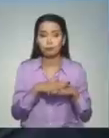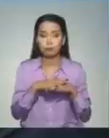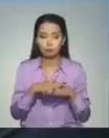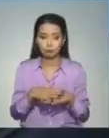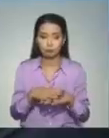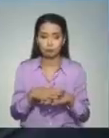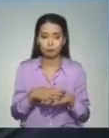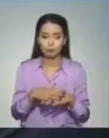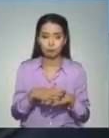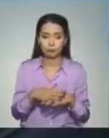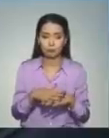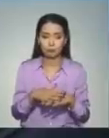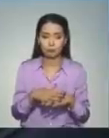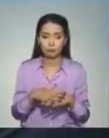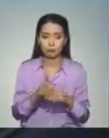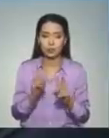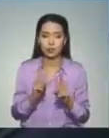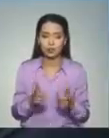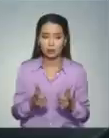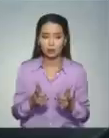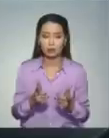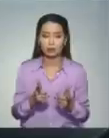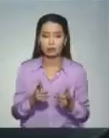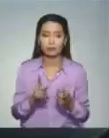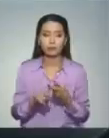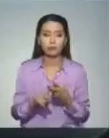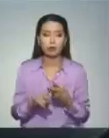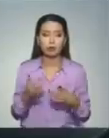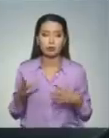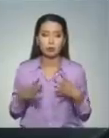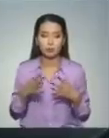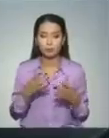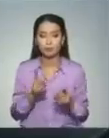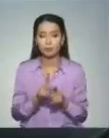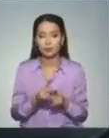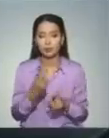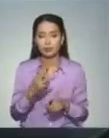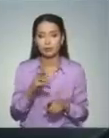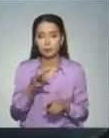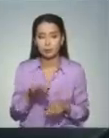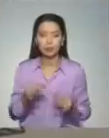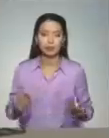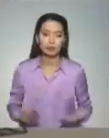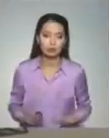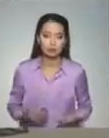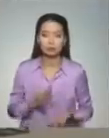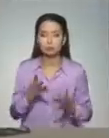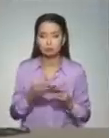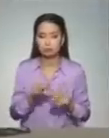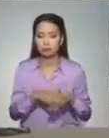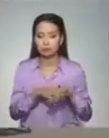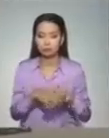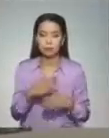же, директором школы с согласованием старших тренеров. Питание 2 МРП, проживание от 5 до 7 тысяч. Однако